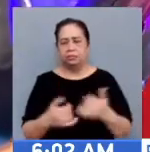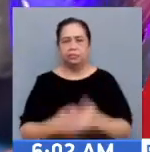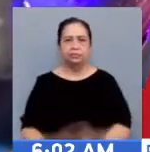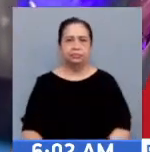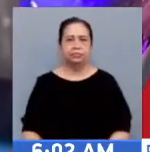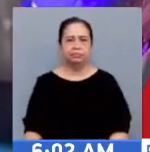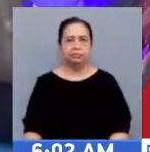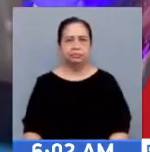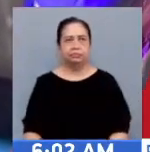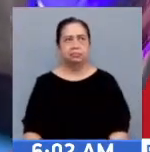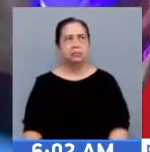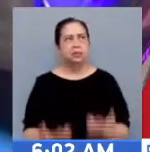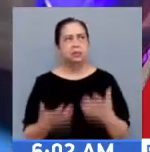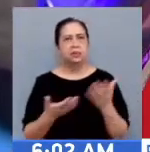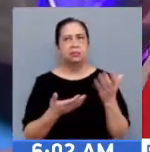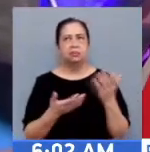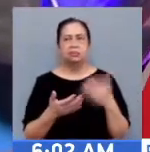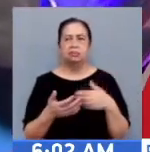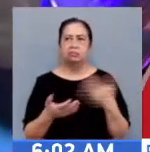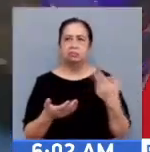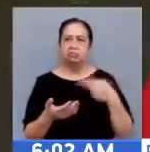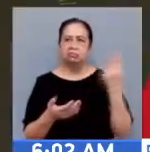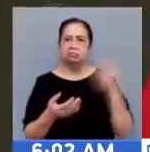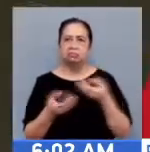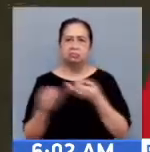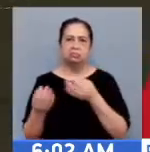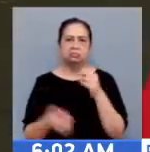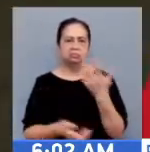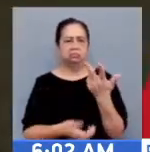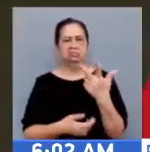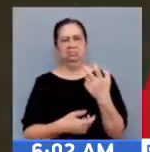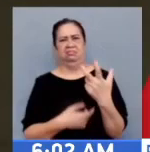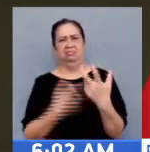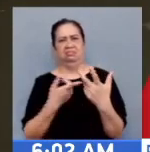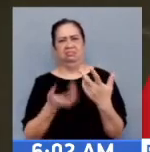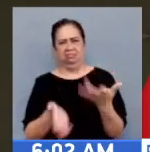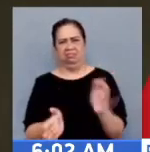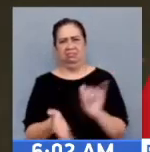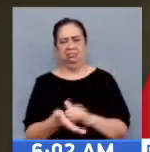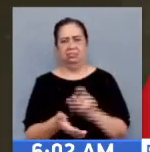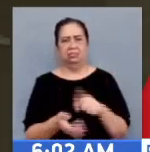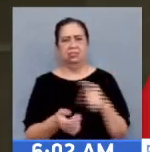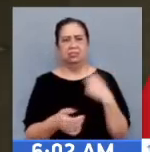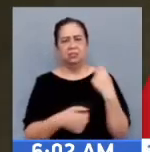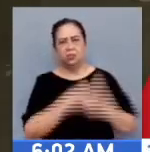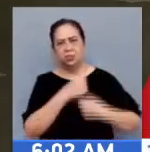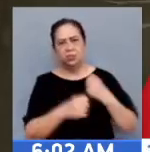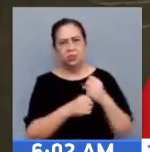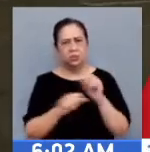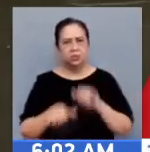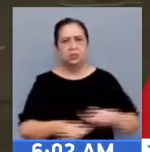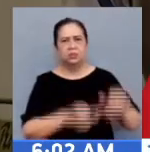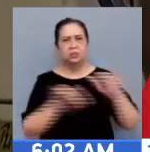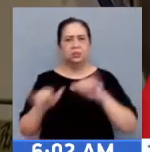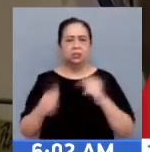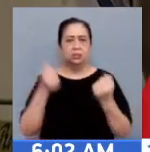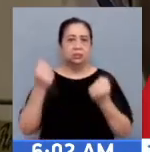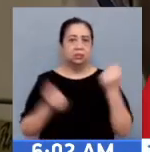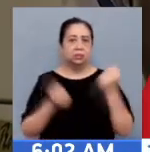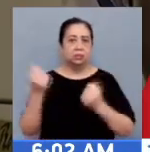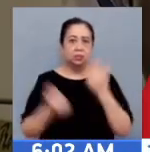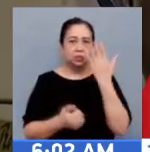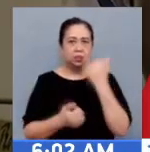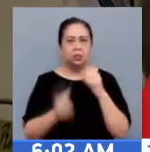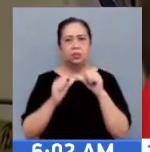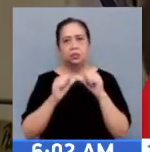Pinakamalaki na siguro yung inuuwi namin na 300 eh. Ganito ang pasanin ng mga jeepney driver ngayon dahil sa walang prenong